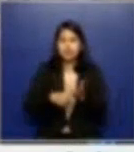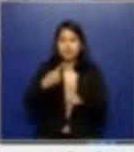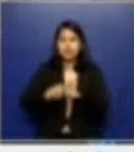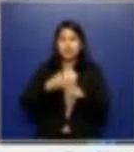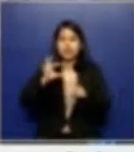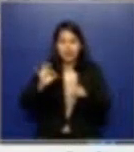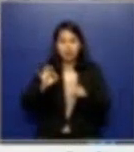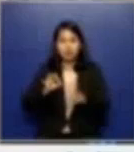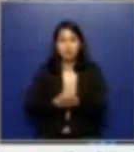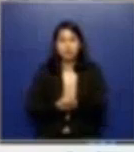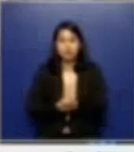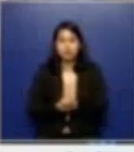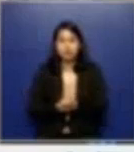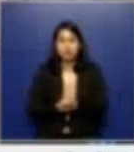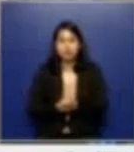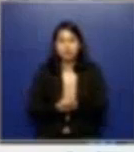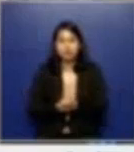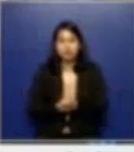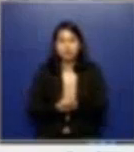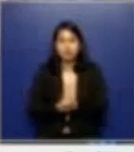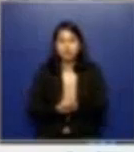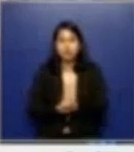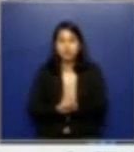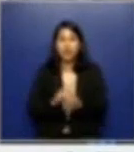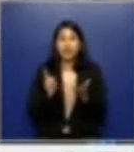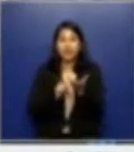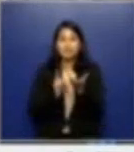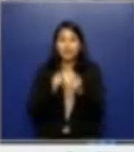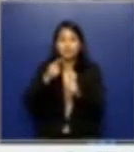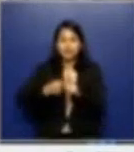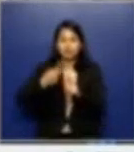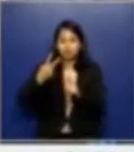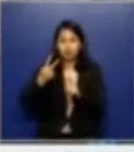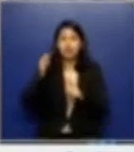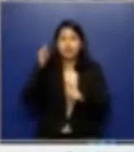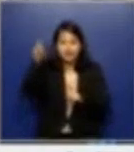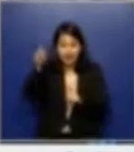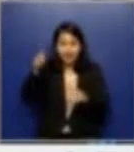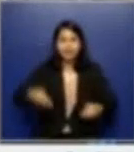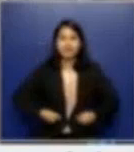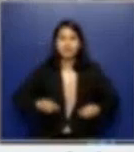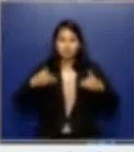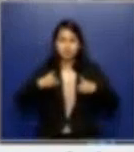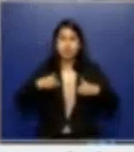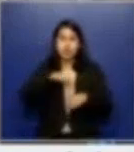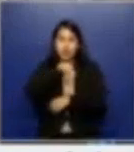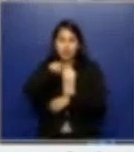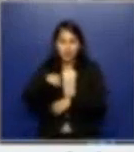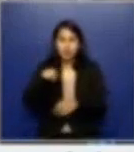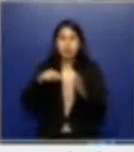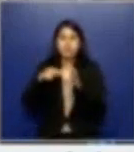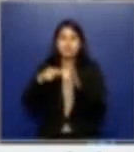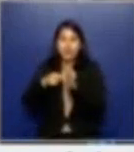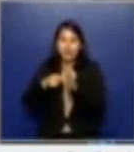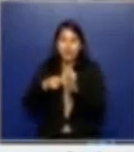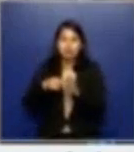นนั่นก็หมายความว่าณวันนี้นับต่อไปอีก 2-3 เดือนชีวิตเหล่านี้กำลังจะกลับเข้าสู่ร่อง